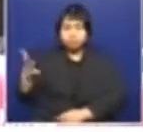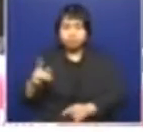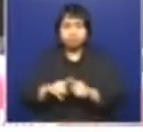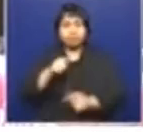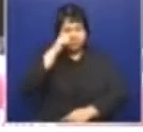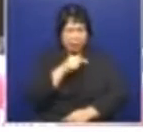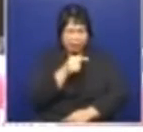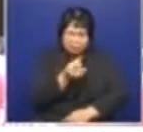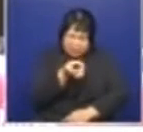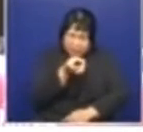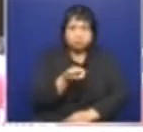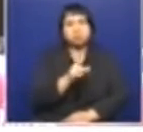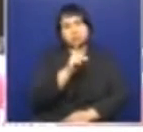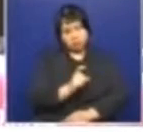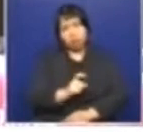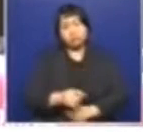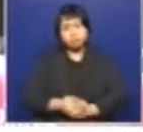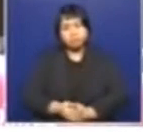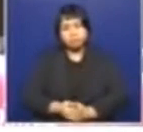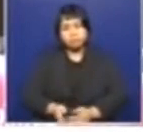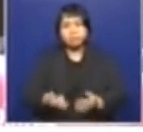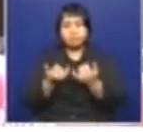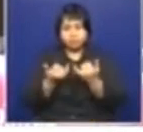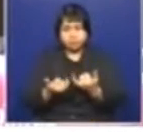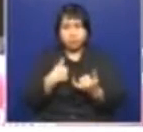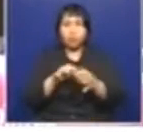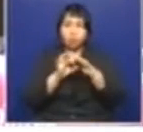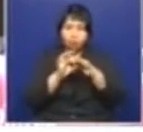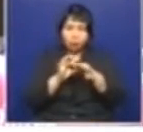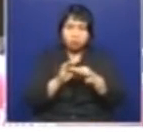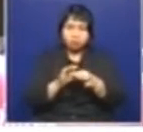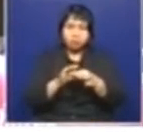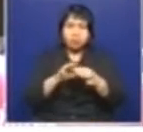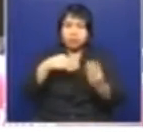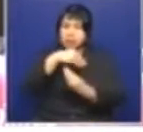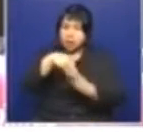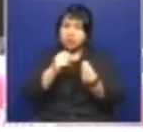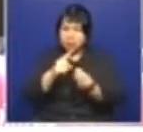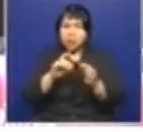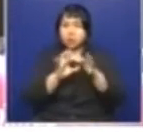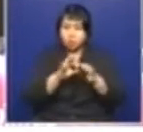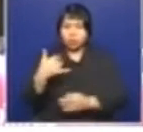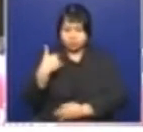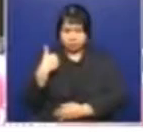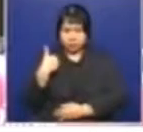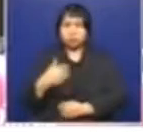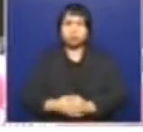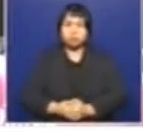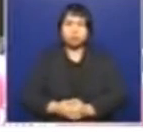ดเดียวเราตายตรงนี้เองที่เราห่วงเศรษฐกิจที่เราห่วงท่านจุรินทร์ท่านก็บอกว่